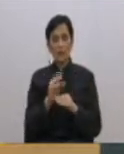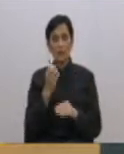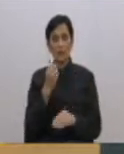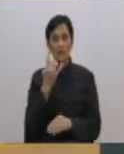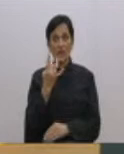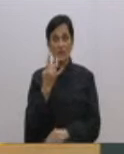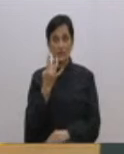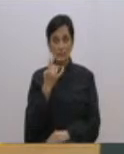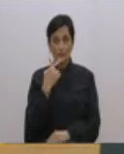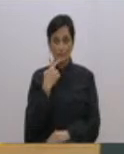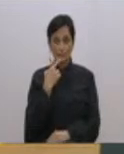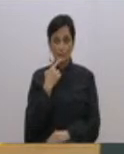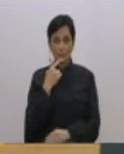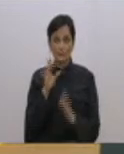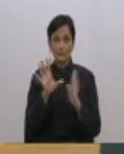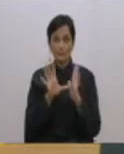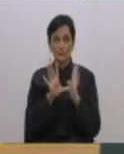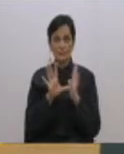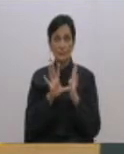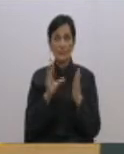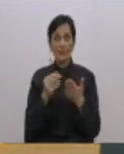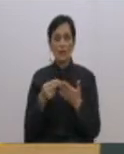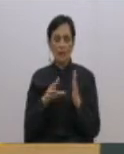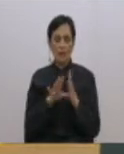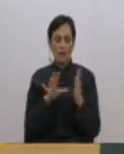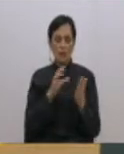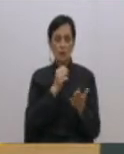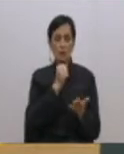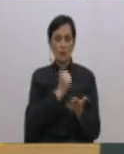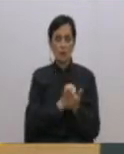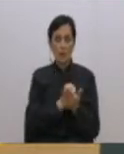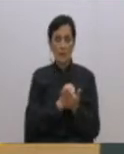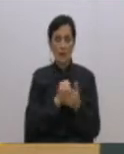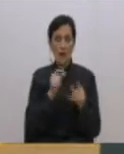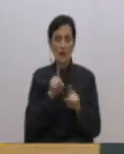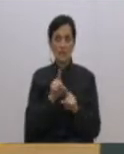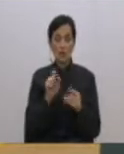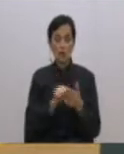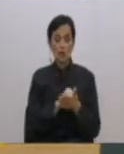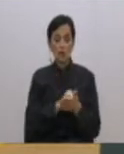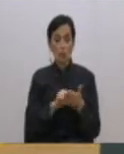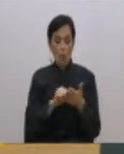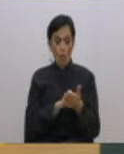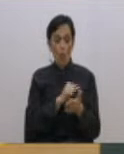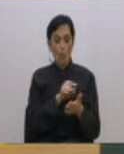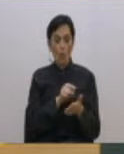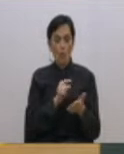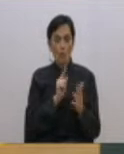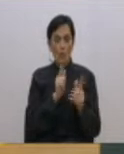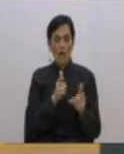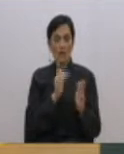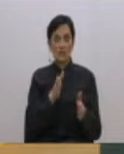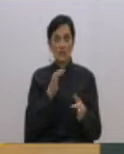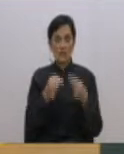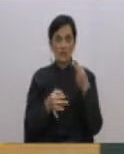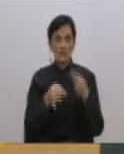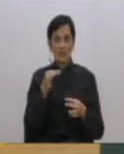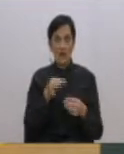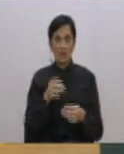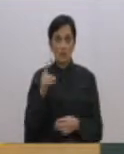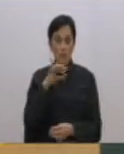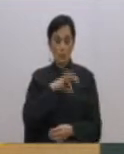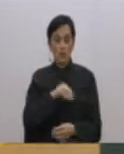ამბობ ელექტრონული ხელმოწერისა და ელექტრონული შტამპისა ასეთი ტიპის დოკუმენტებზე, რომელიც სასამართლოში გამოიყენება